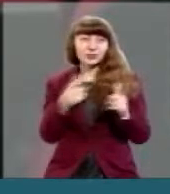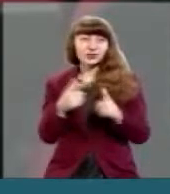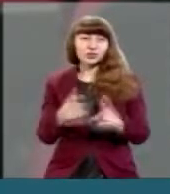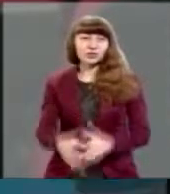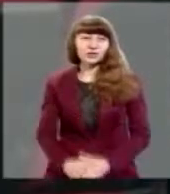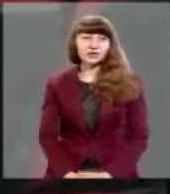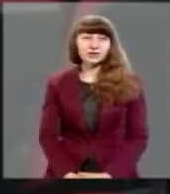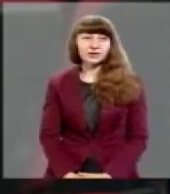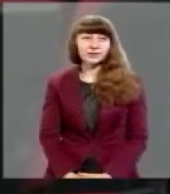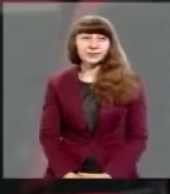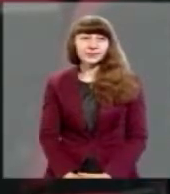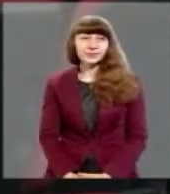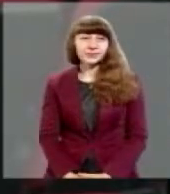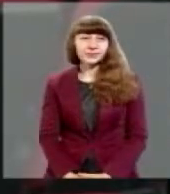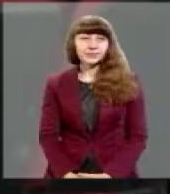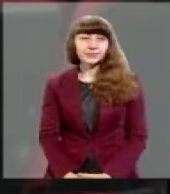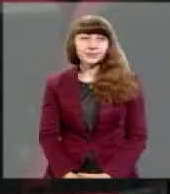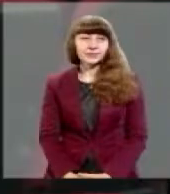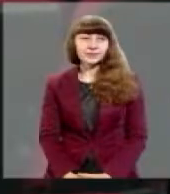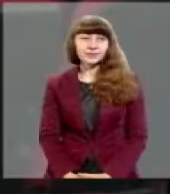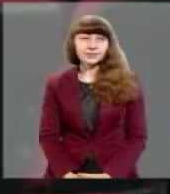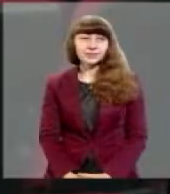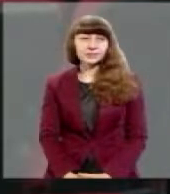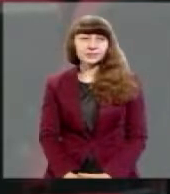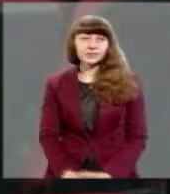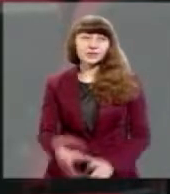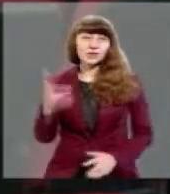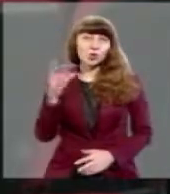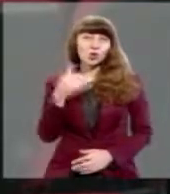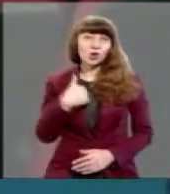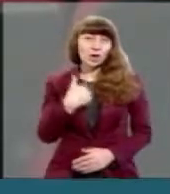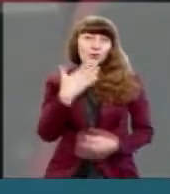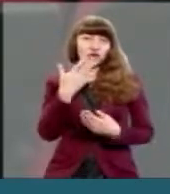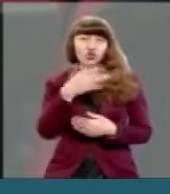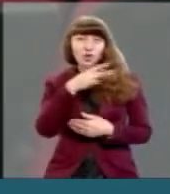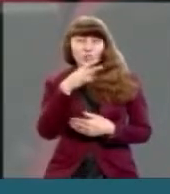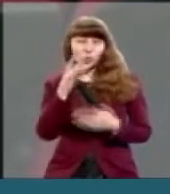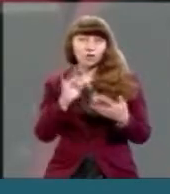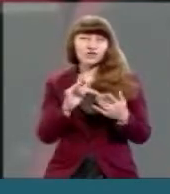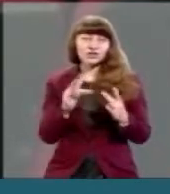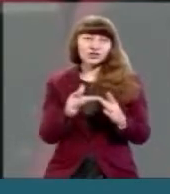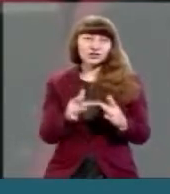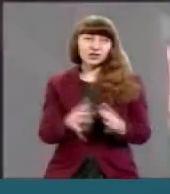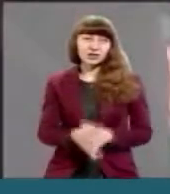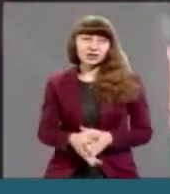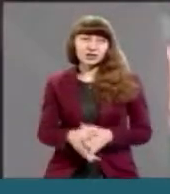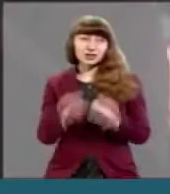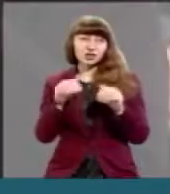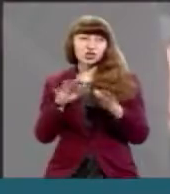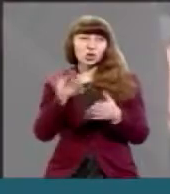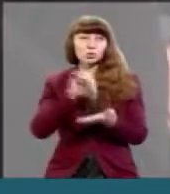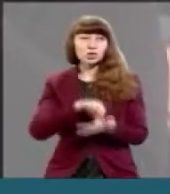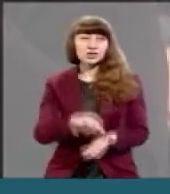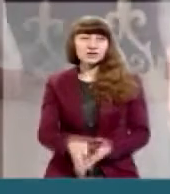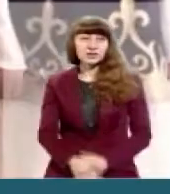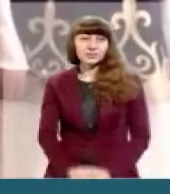көп дегенде, бірақ интернеттен қарап, оқып, біліп, осы сайысқа келіп қатысуды ұйғардым. Байқау 5